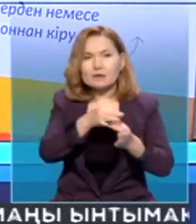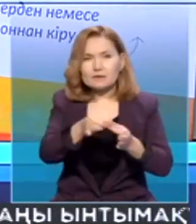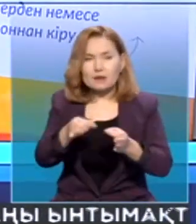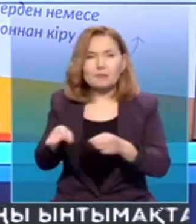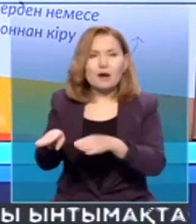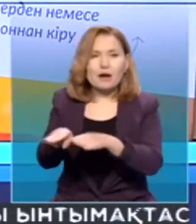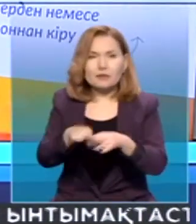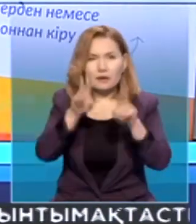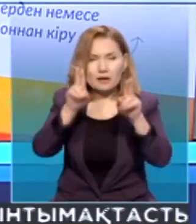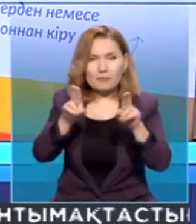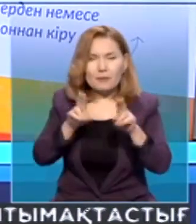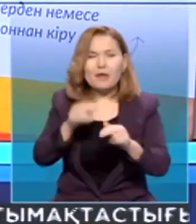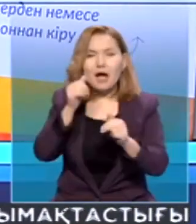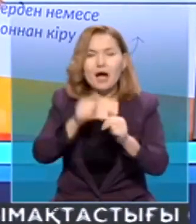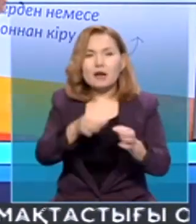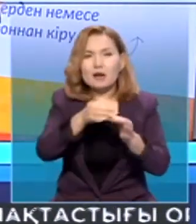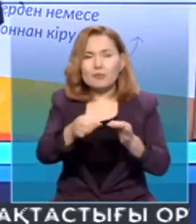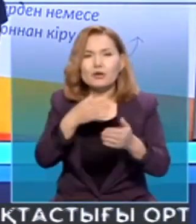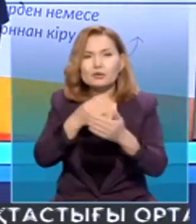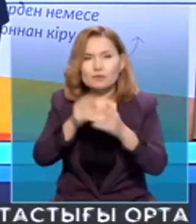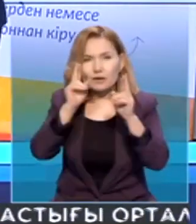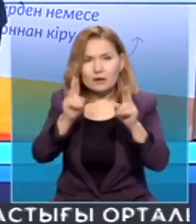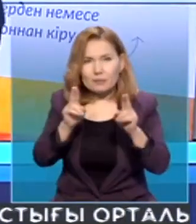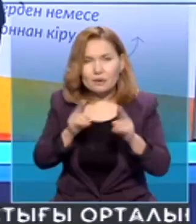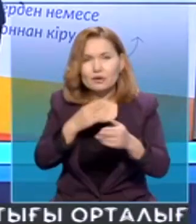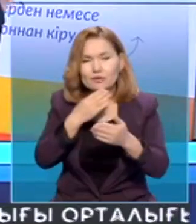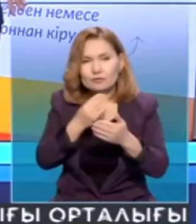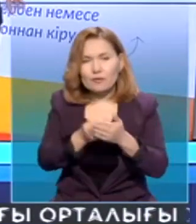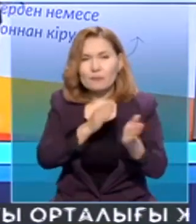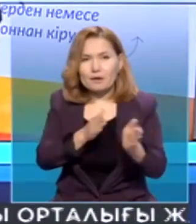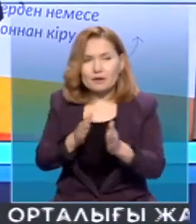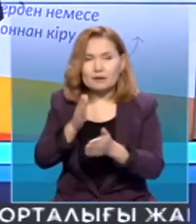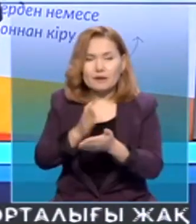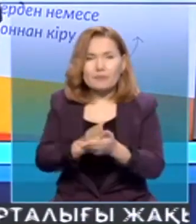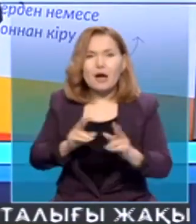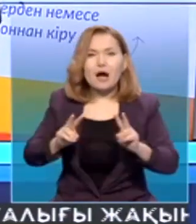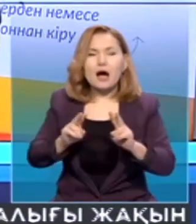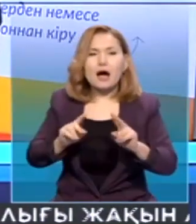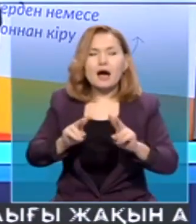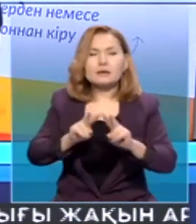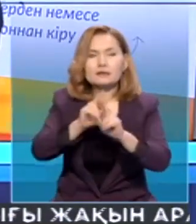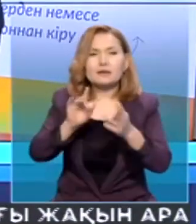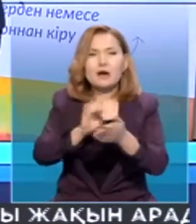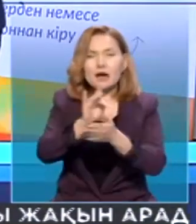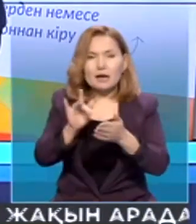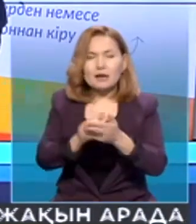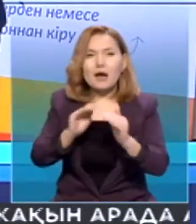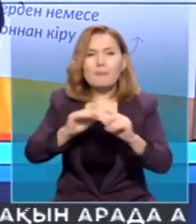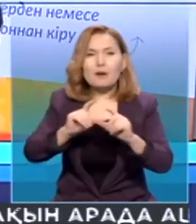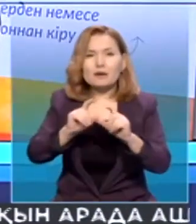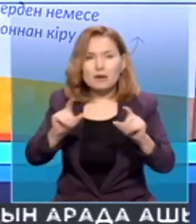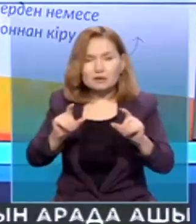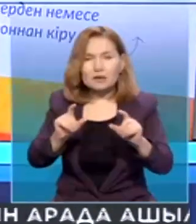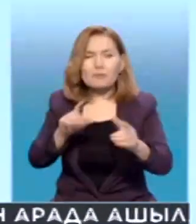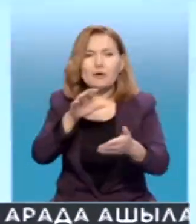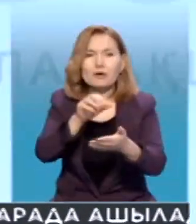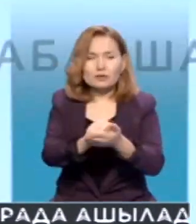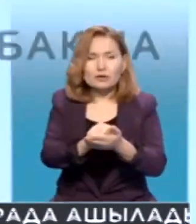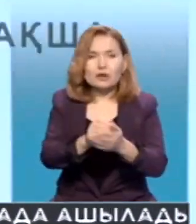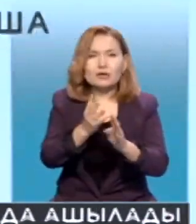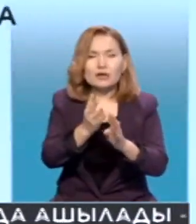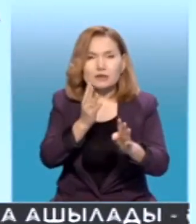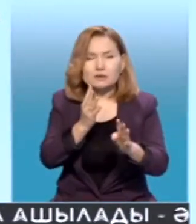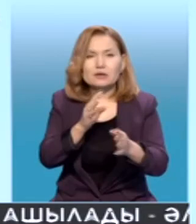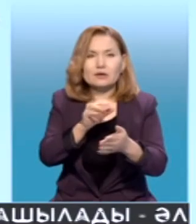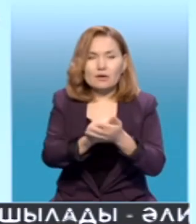бірдей. Алайда әр аймақтың өз ережелері, механизмдері бар. Бүгін біз Астанадағы балабақшаға қалай кезекке тұруға болатынын көрсетеміз.